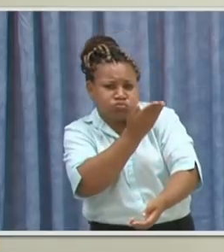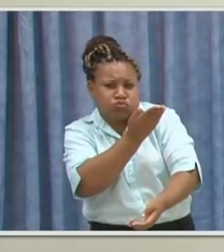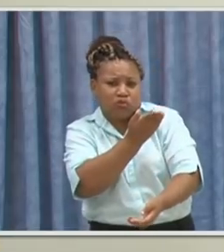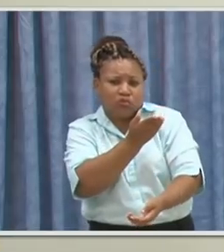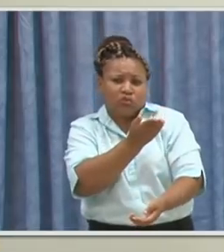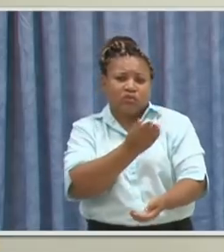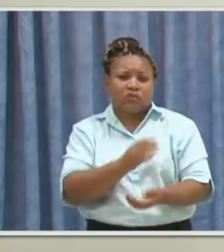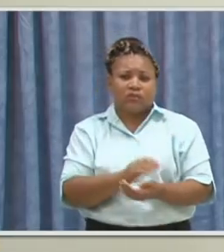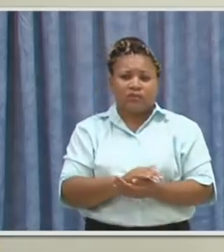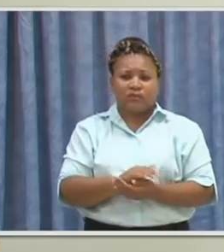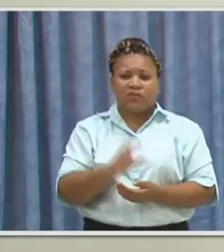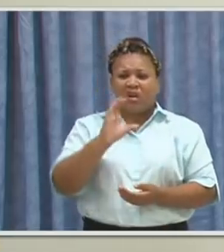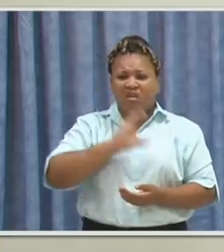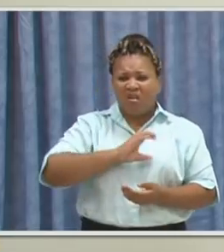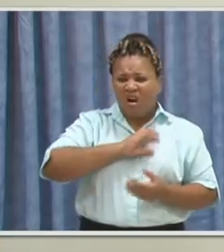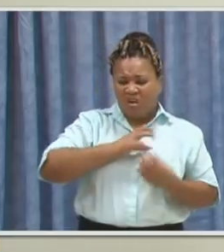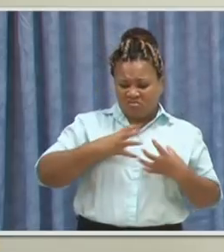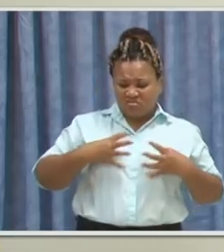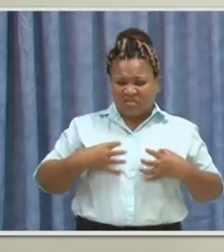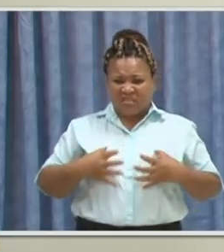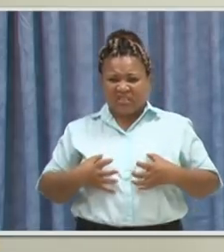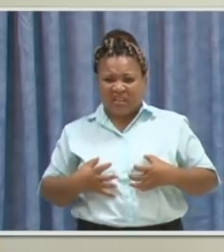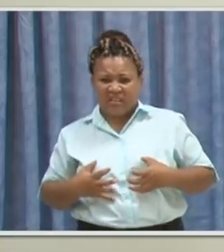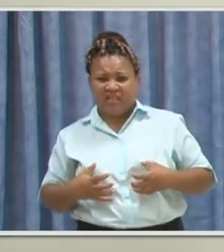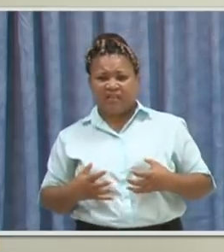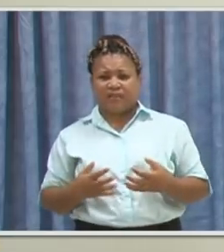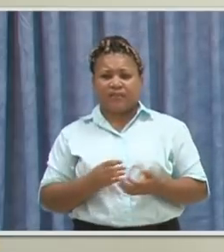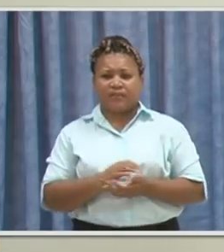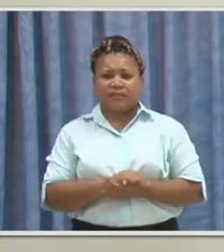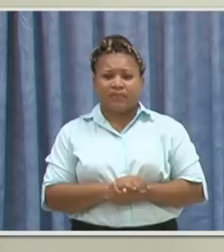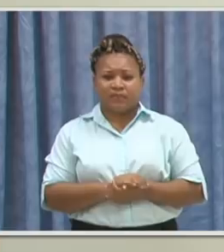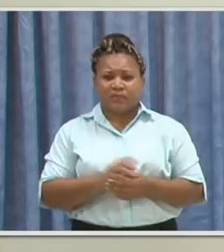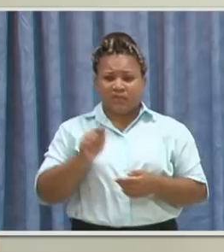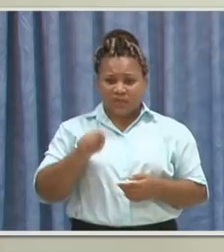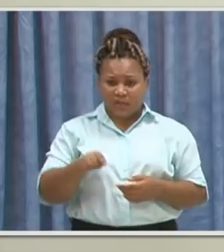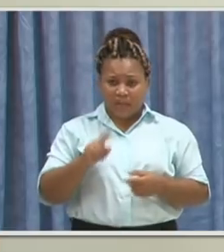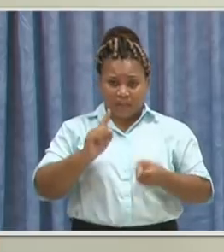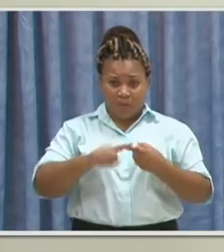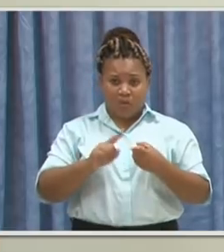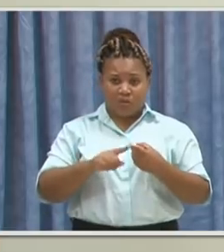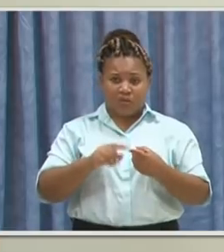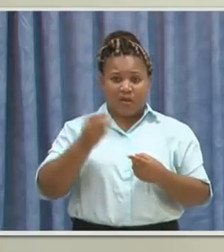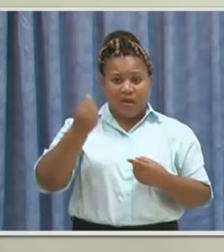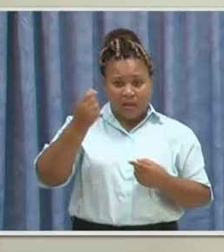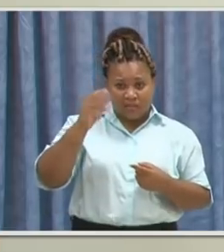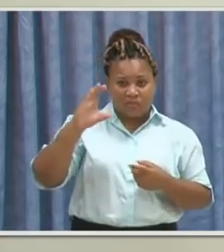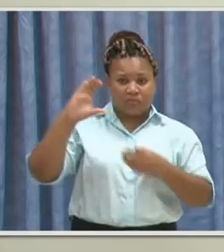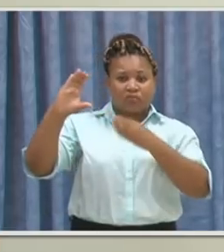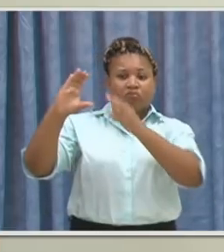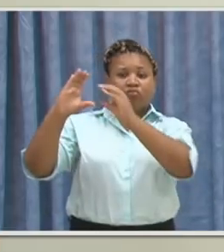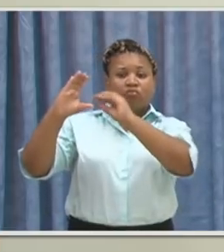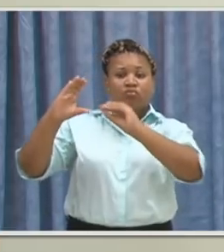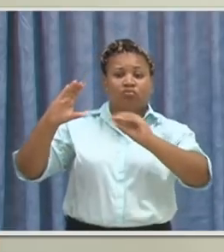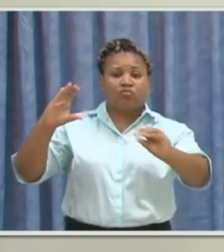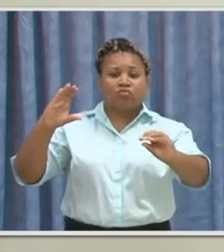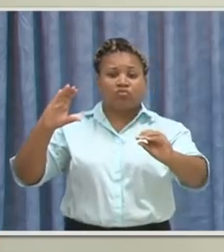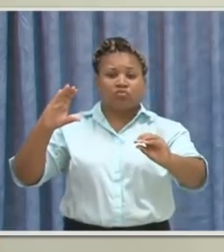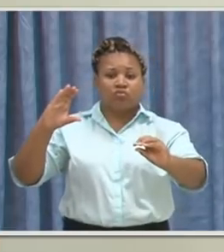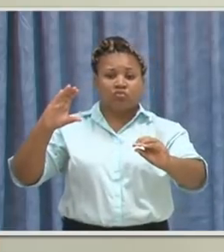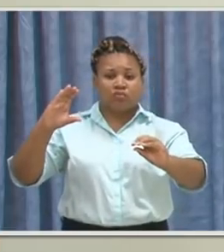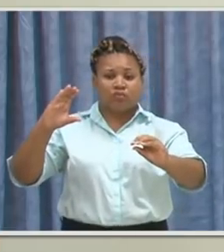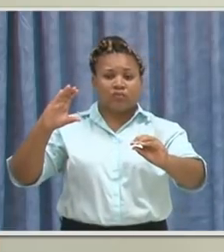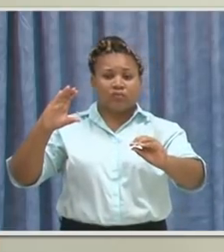cancer. Nous besoin d'argent pour ça. Nous connaissons les temps où il y a des restrictions, ou bien il y a